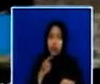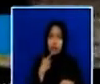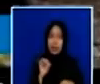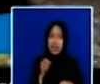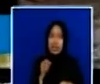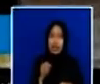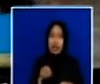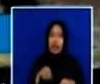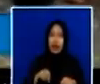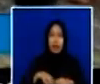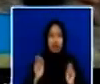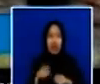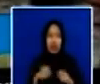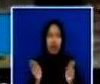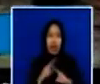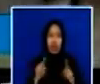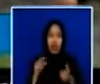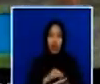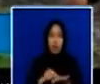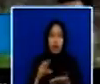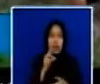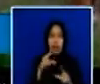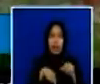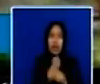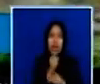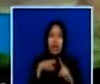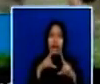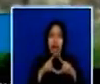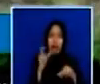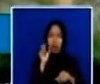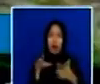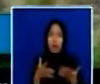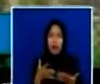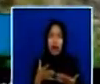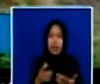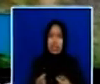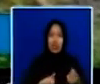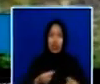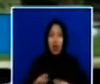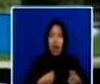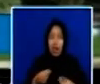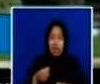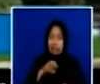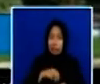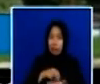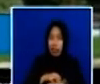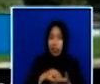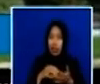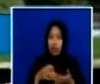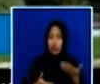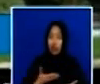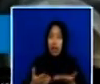motor mesin maupun nomor rangka motor untuk menghilangkan jejak dan kemudian dijual melalui media sosial maupun